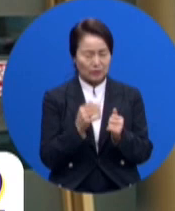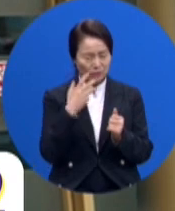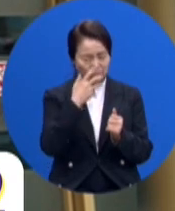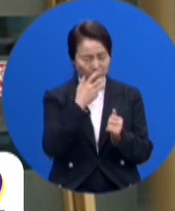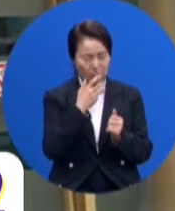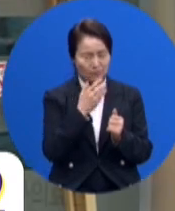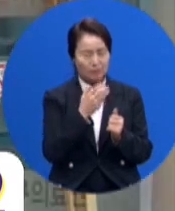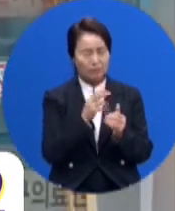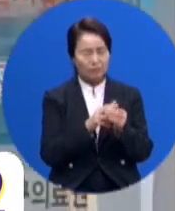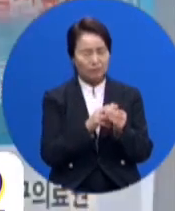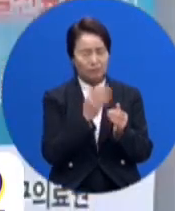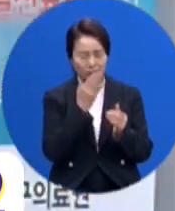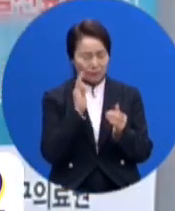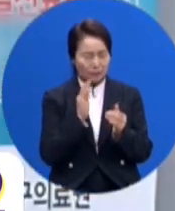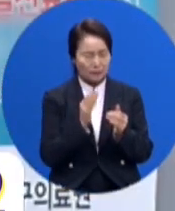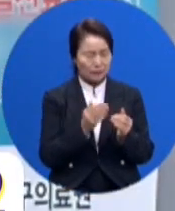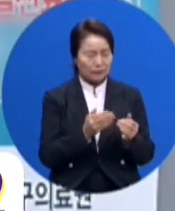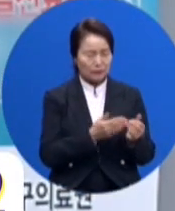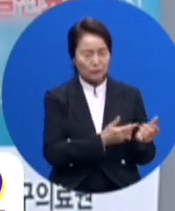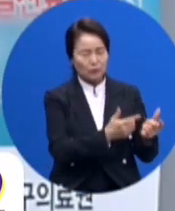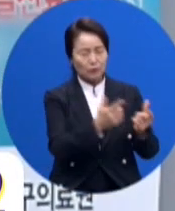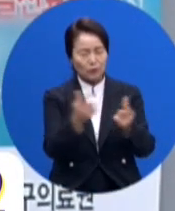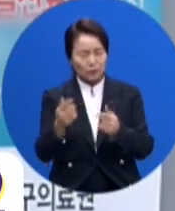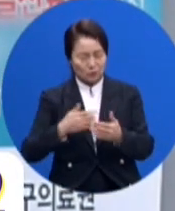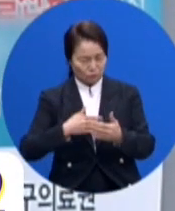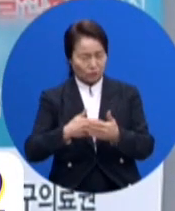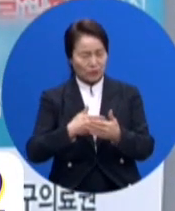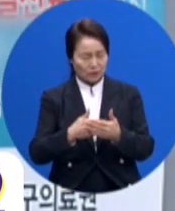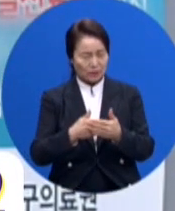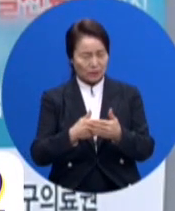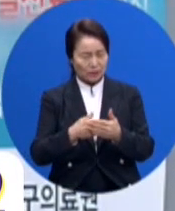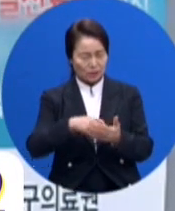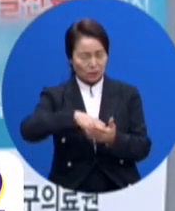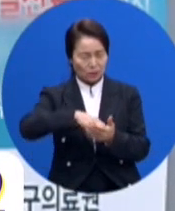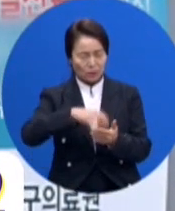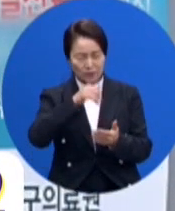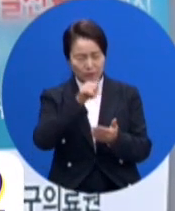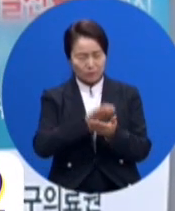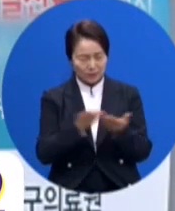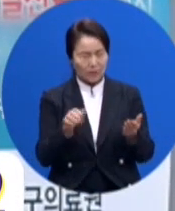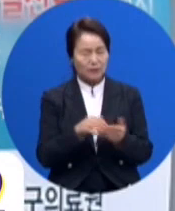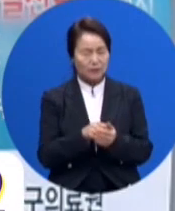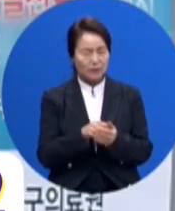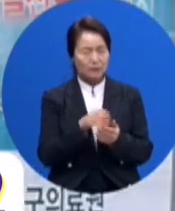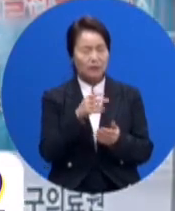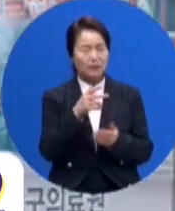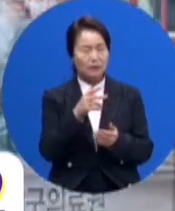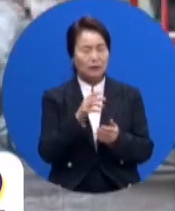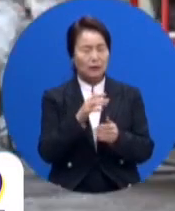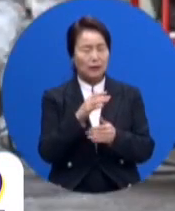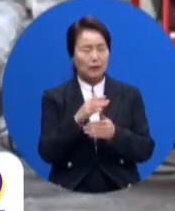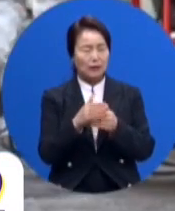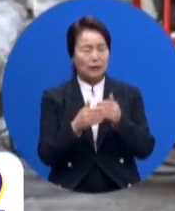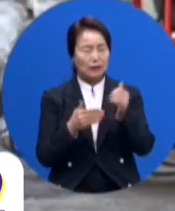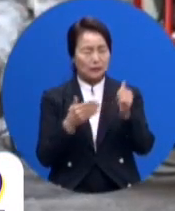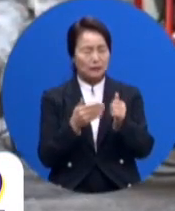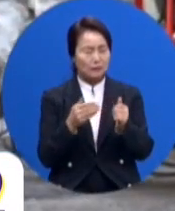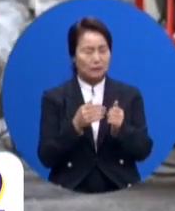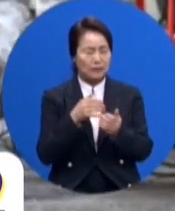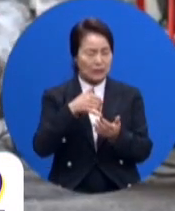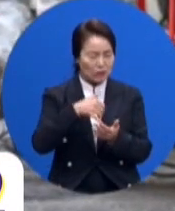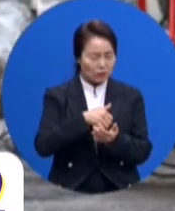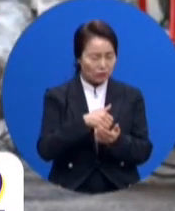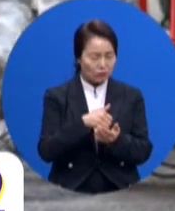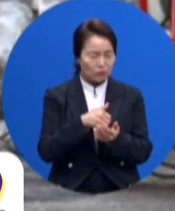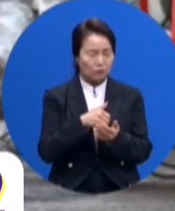아버지 그들의 불안을 해소할 수 있는 분은 예수님 한 분밖에 없습니다. 아버지 직접 그들을 인격적으로 가서 찾아주고 인격적으로 만나주시고